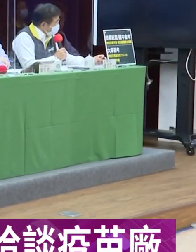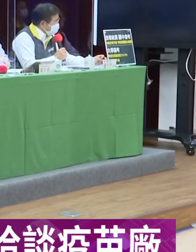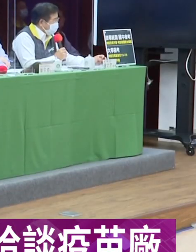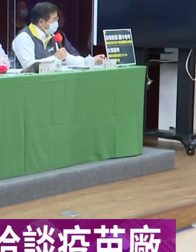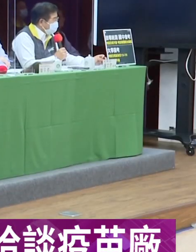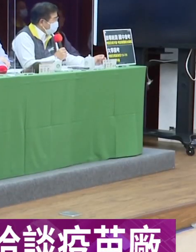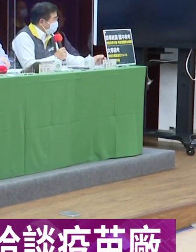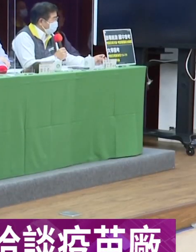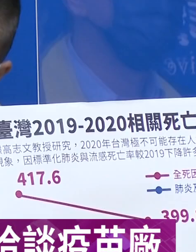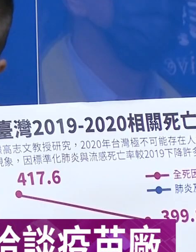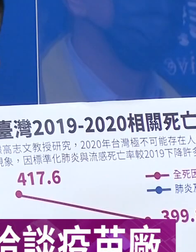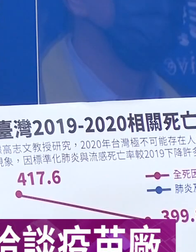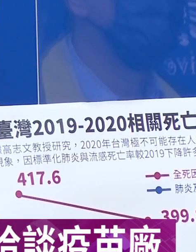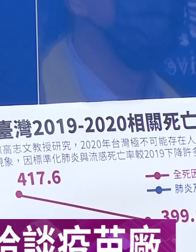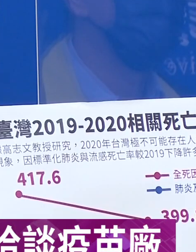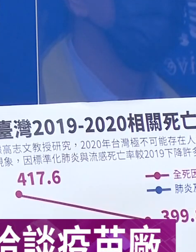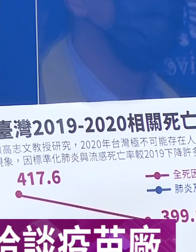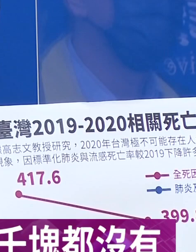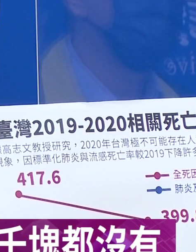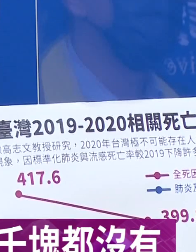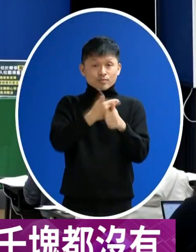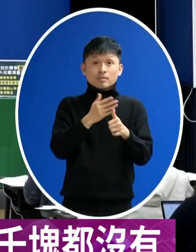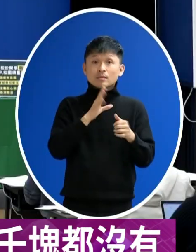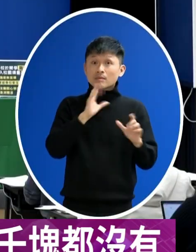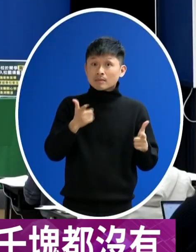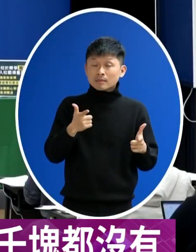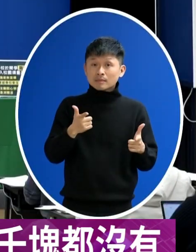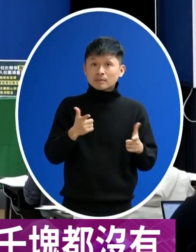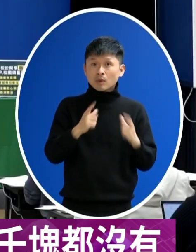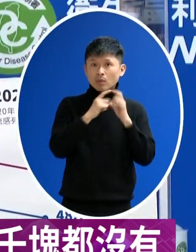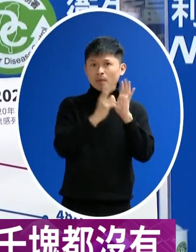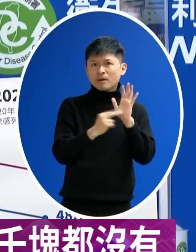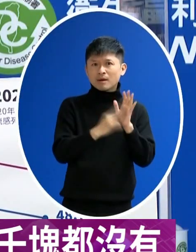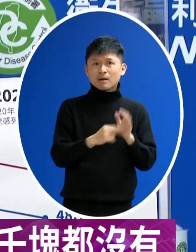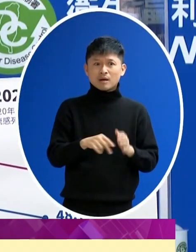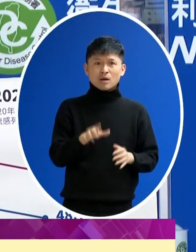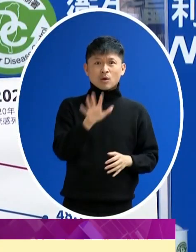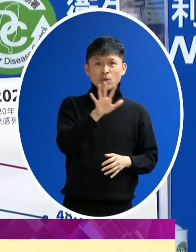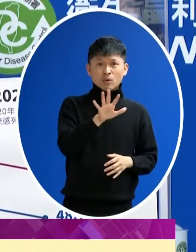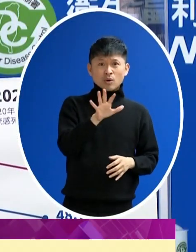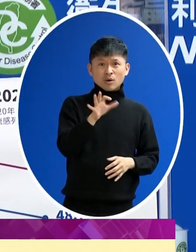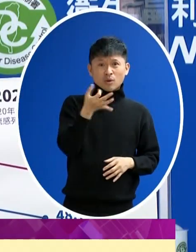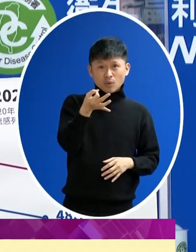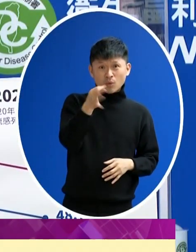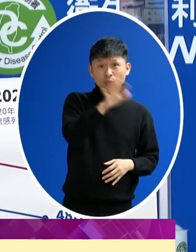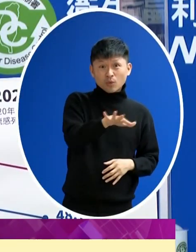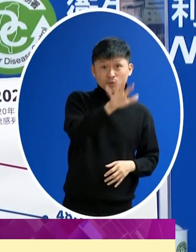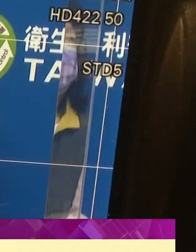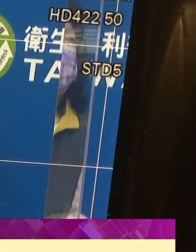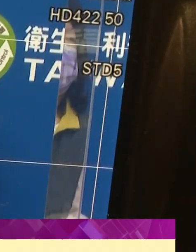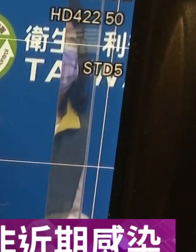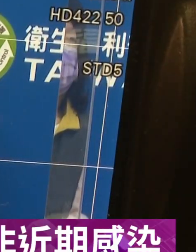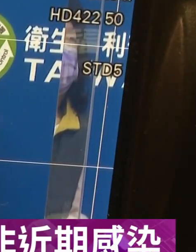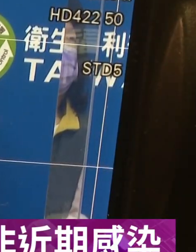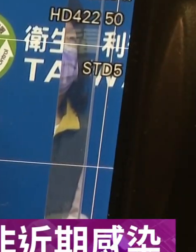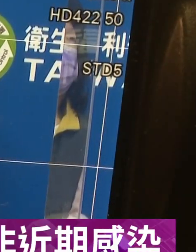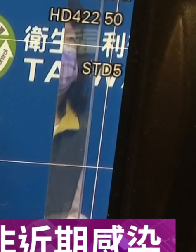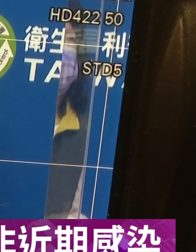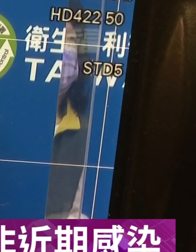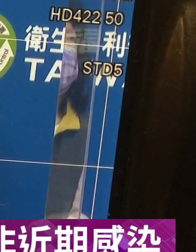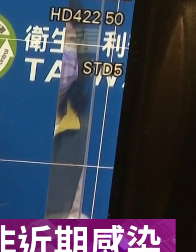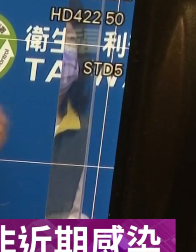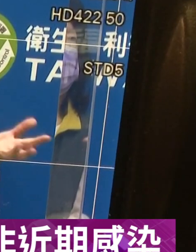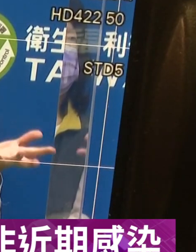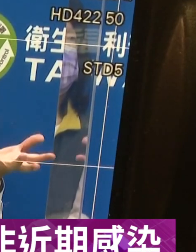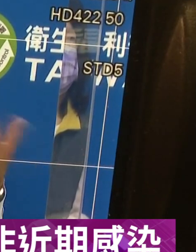瑞药厂毁约退订。陈时中也亲自说明， 5,000块都没有了，不要讲50,000,000了。 陈时中说，这些金